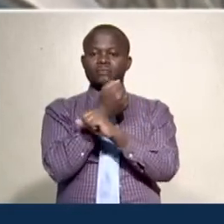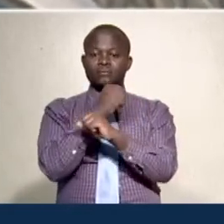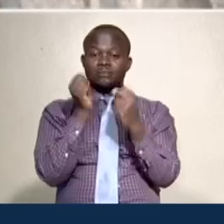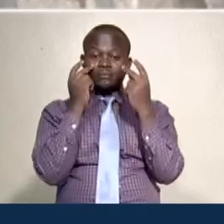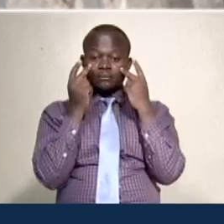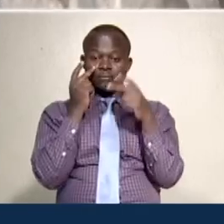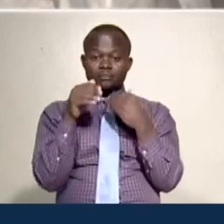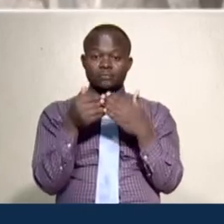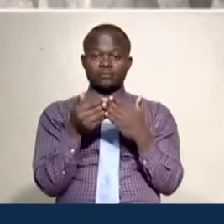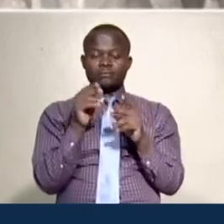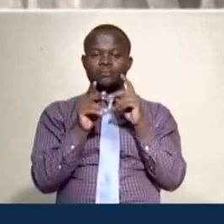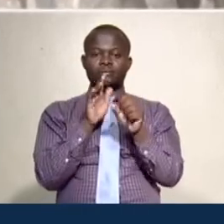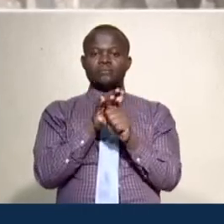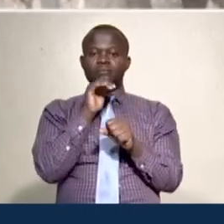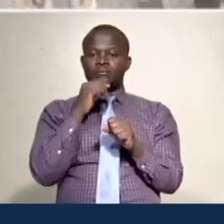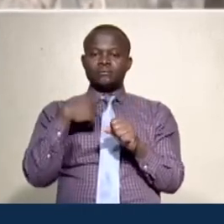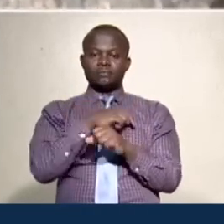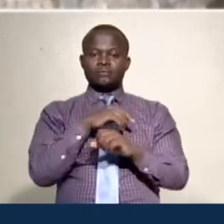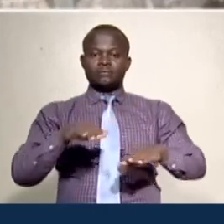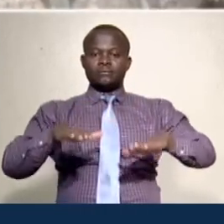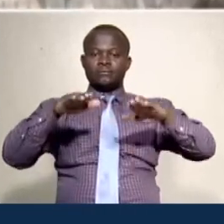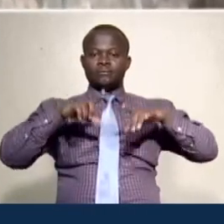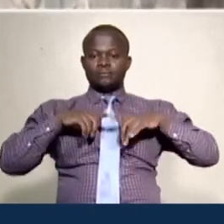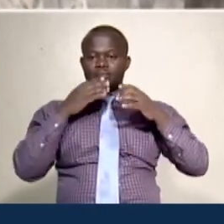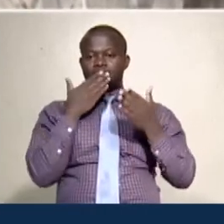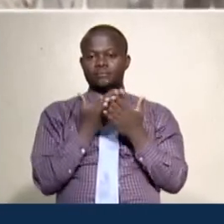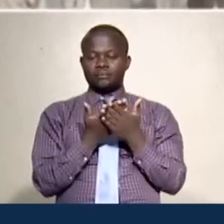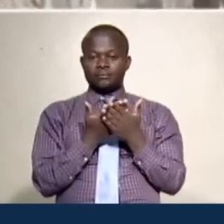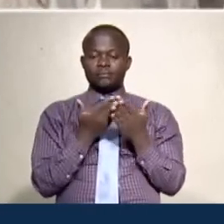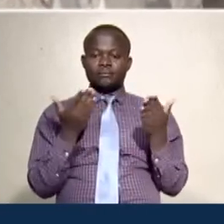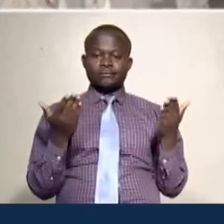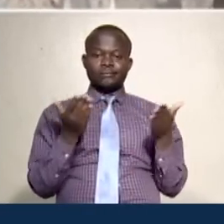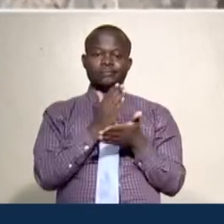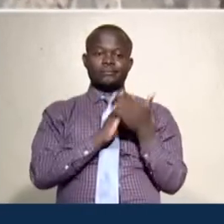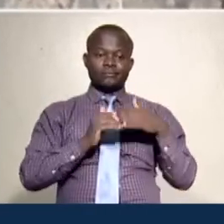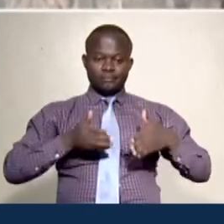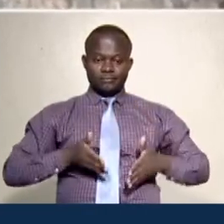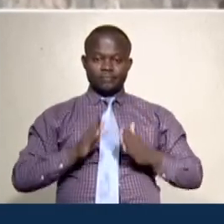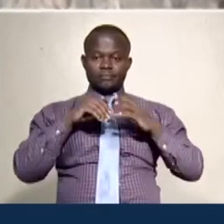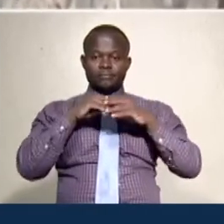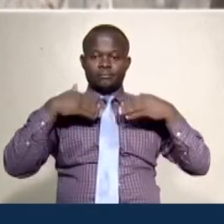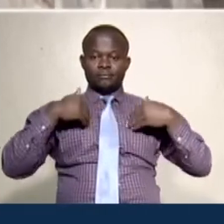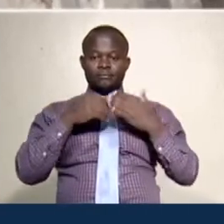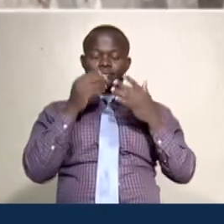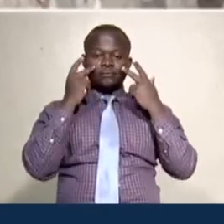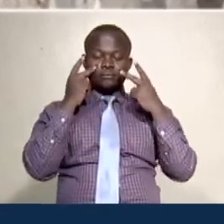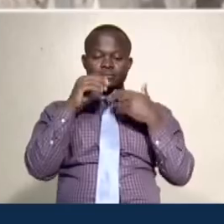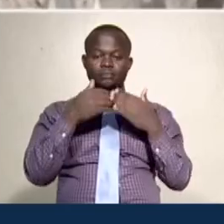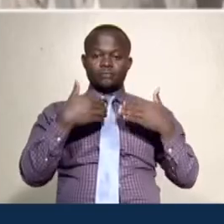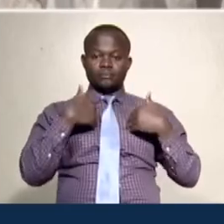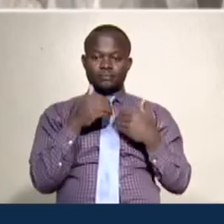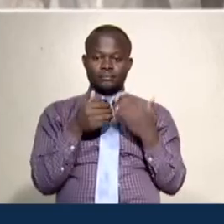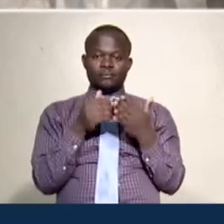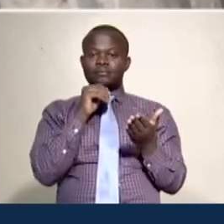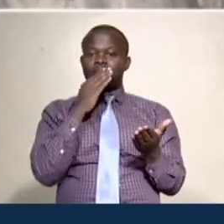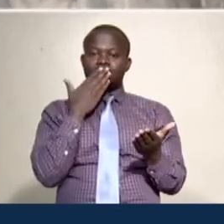kubona abantu benshi siko dukurira mu buzima bwiza hari abavukira mu buzima twisanga mu buzima